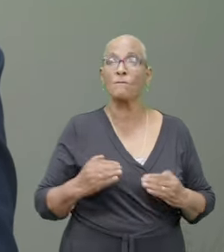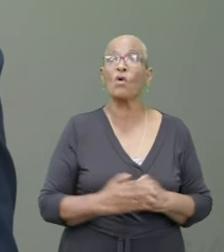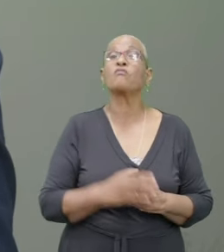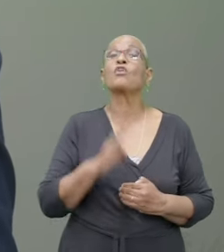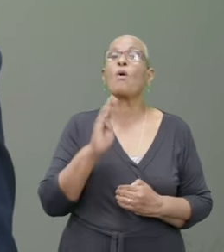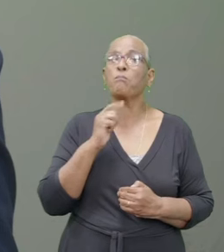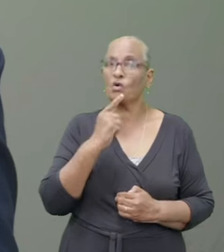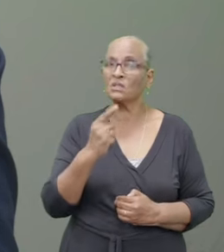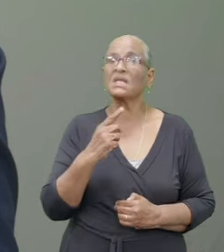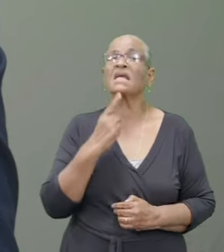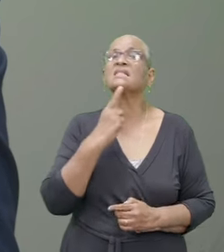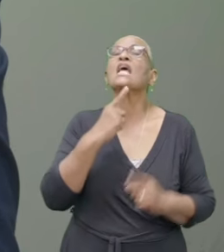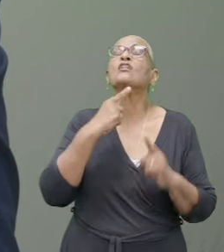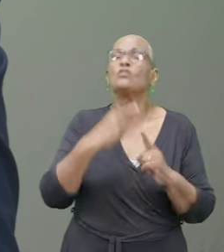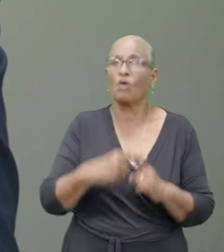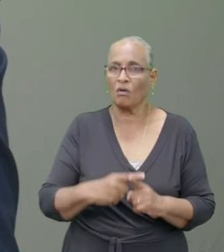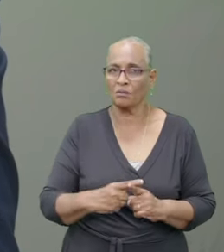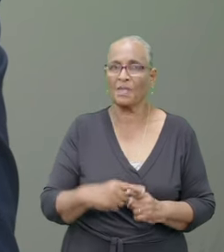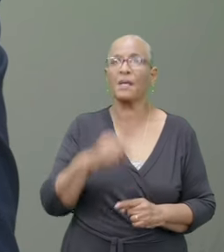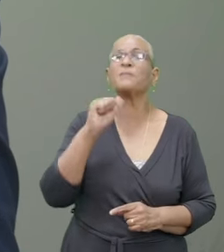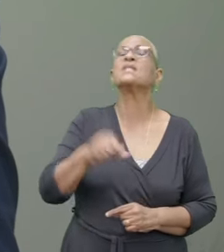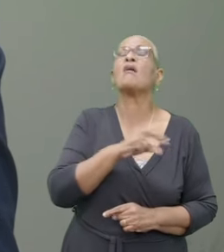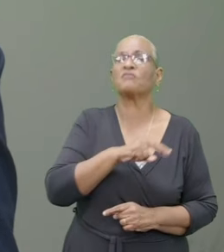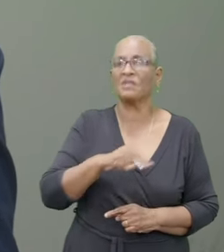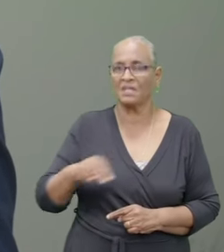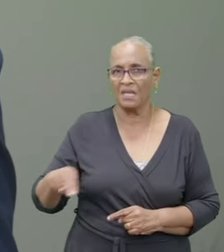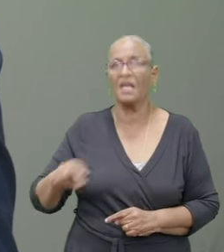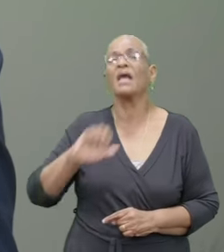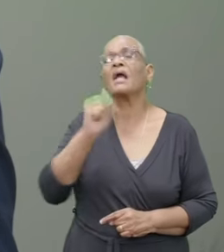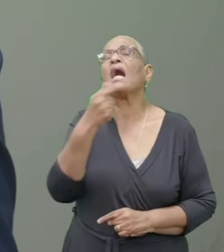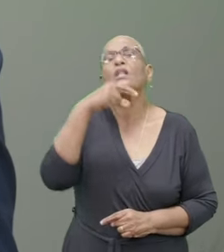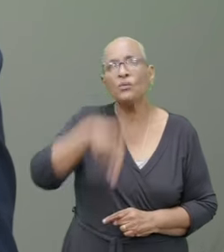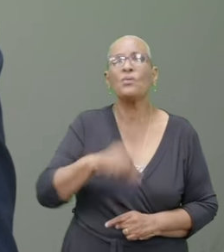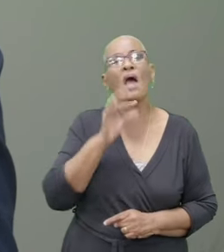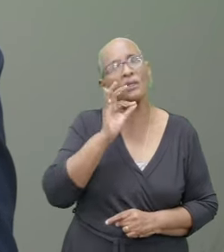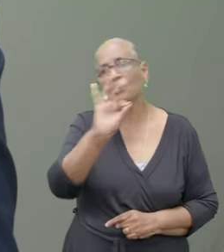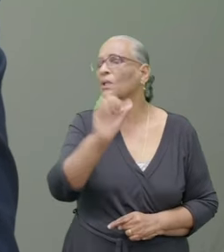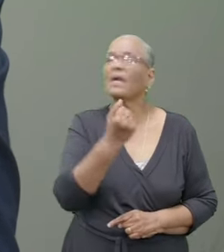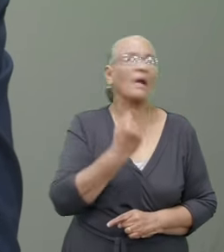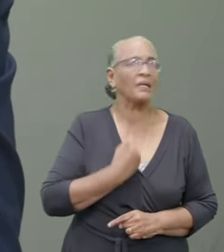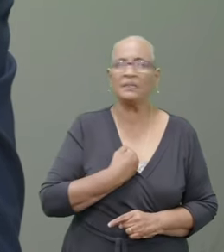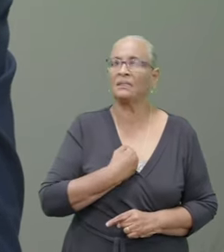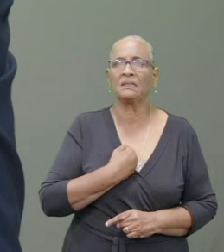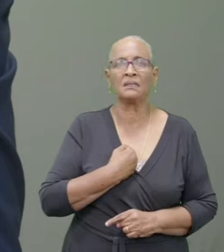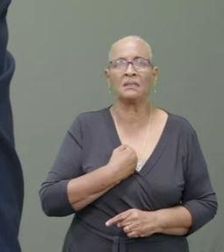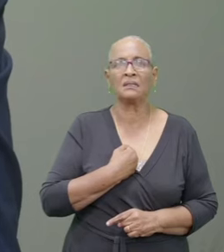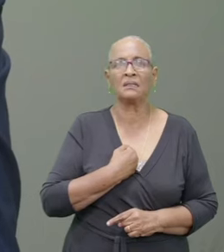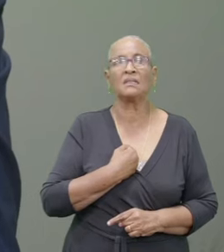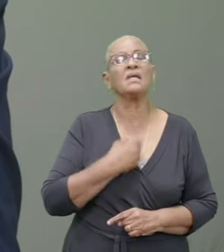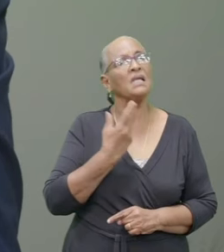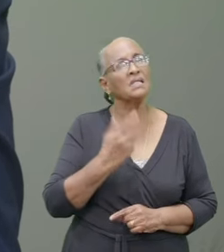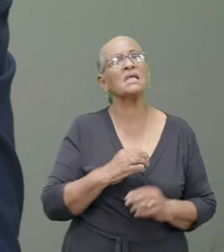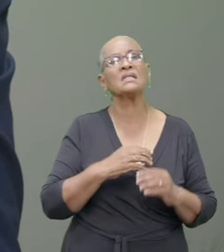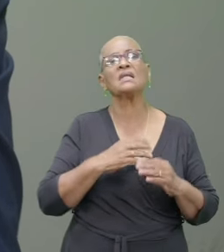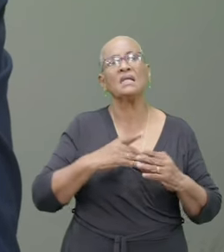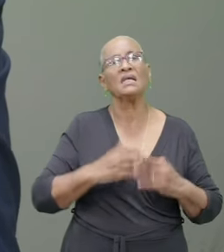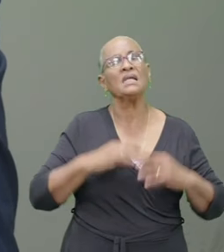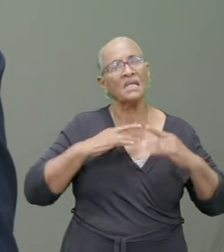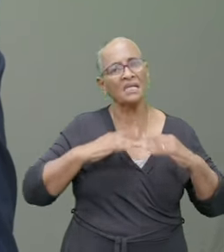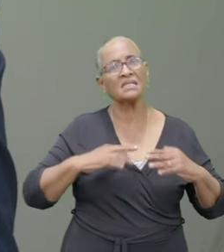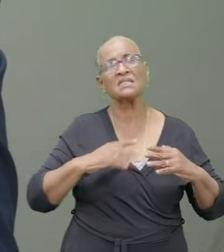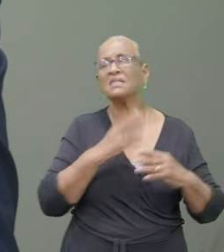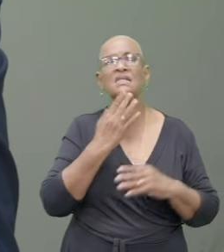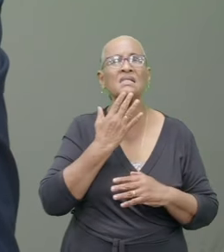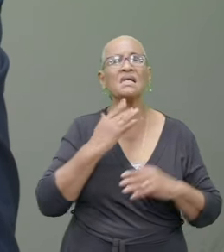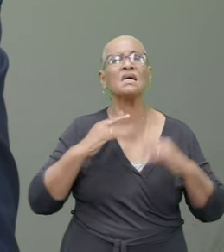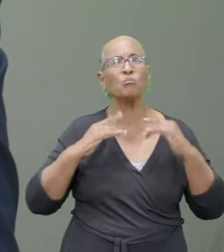u nogmaals, ik heb u gezegd ja of nee. Ik zeg, ik kan u nu op dit moment niet aangeven, maar het is ook een dynamisch proces waarbij er continu aankopen gedaan